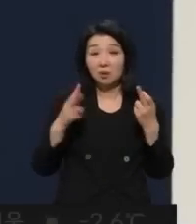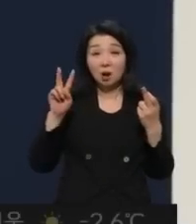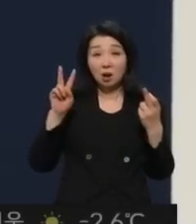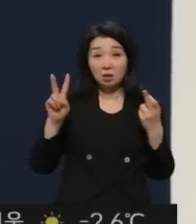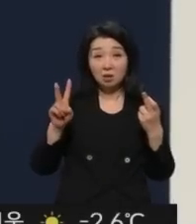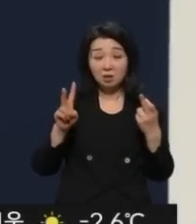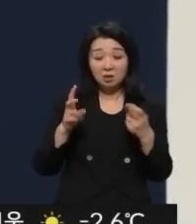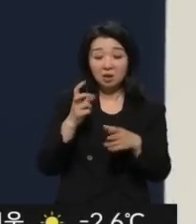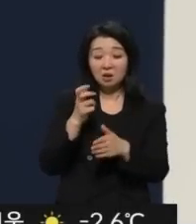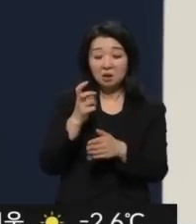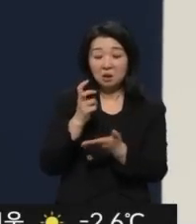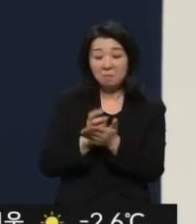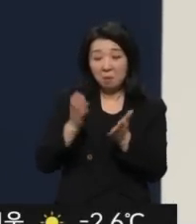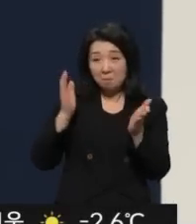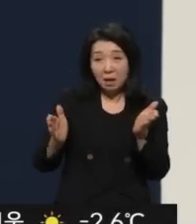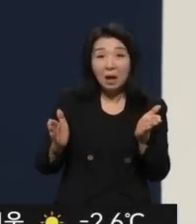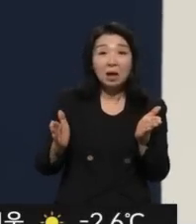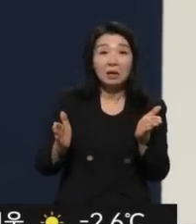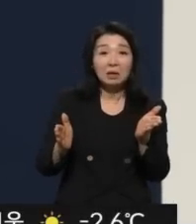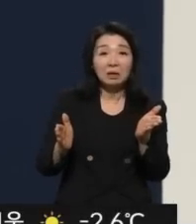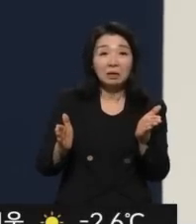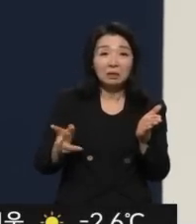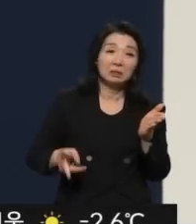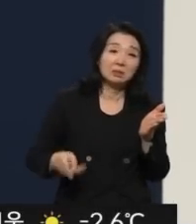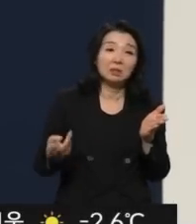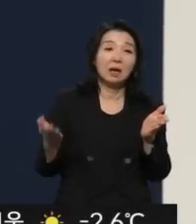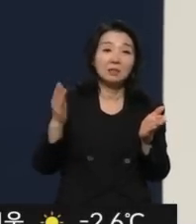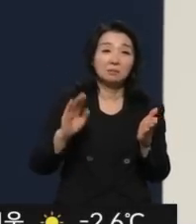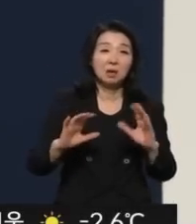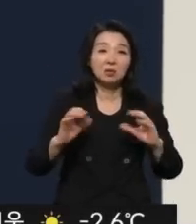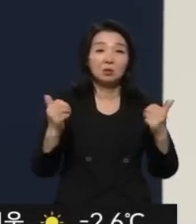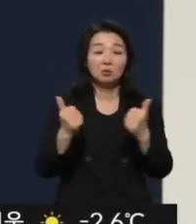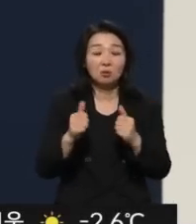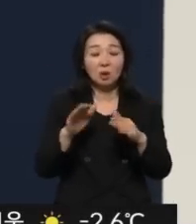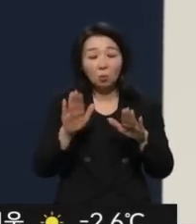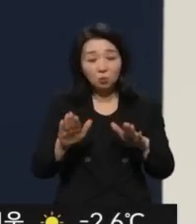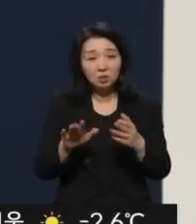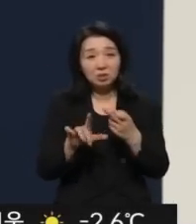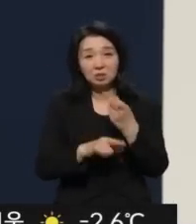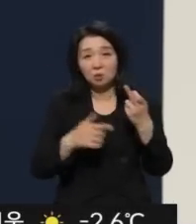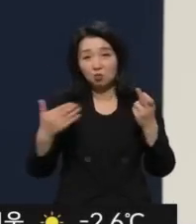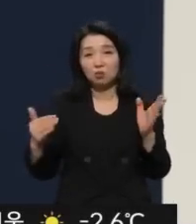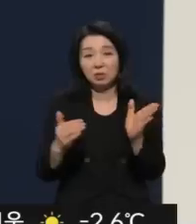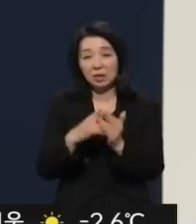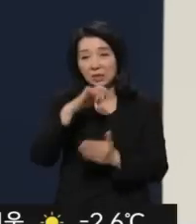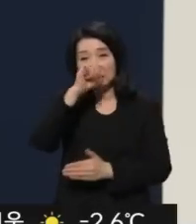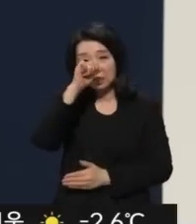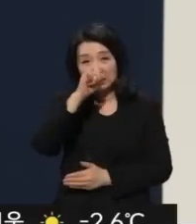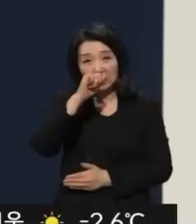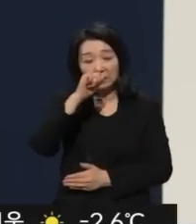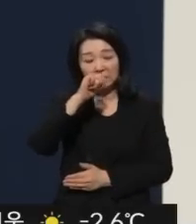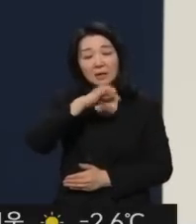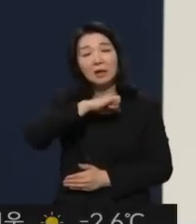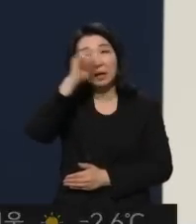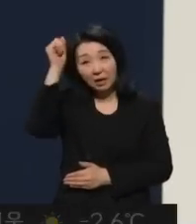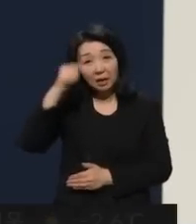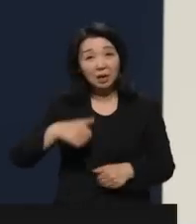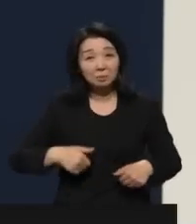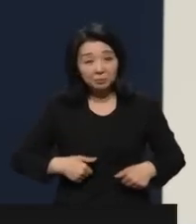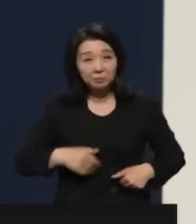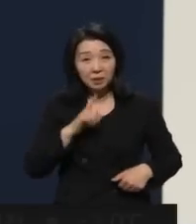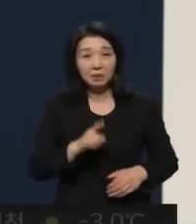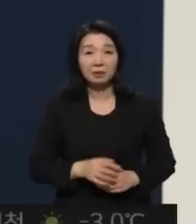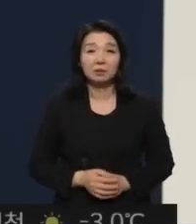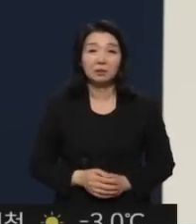법정 처리 시한을 지키지 못하더라도 정기국회 회기 내인 오는 9일까지는 예산안이 처리될 거라는 게 여야 의원들의